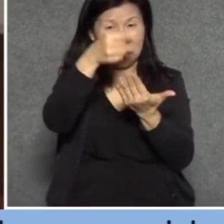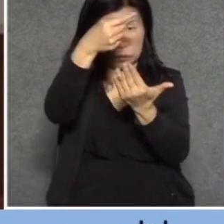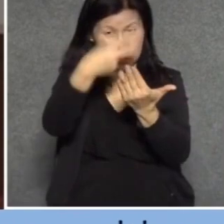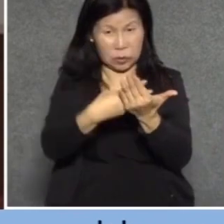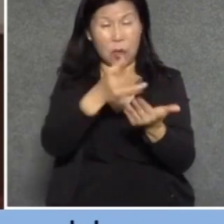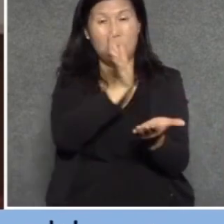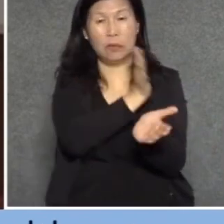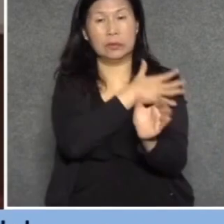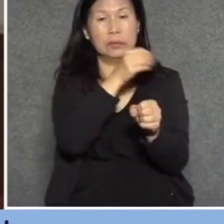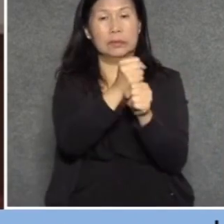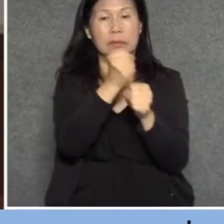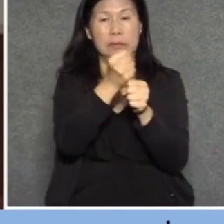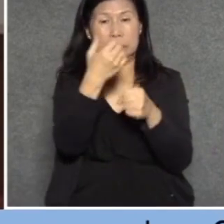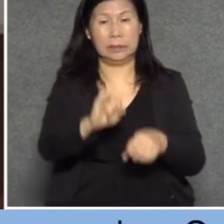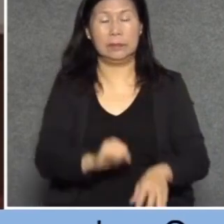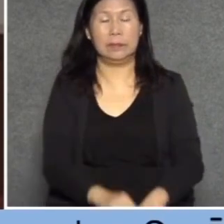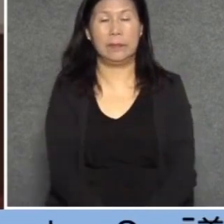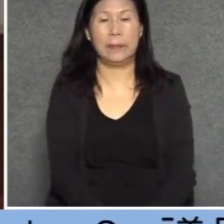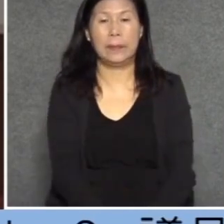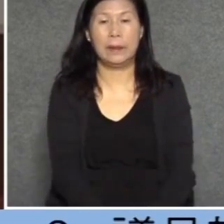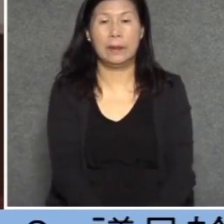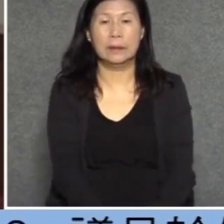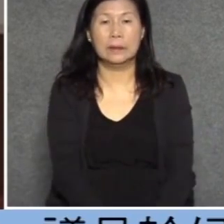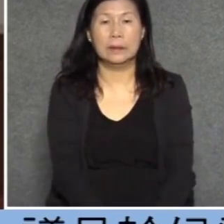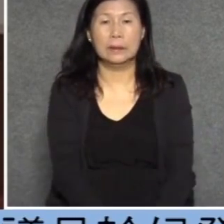處理的，是不